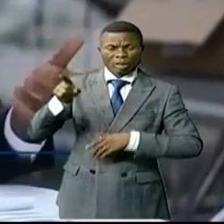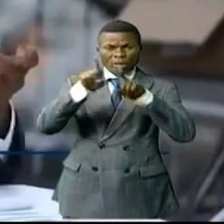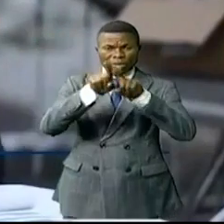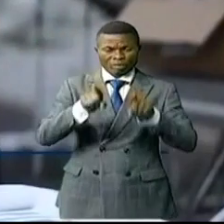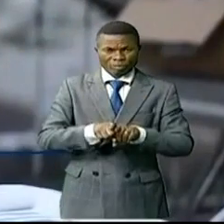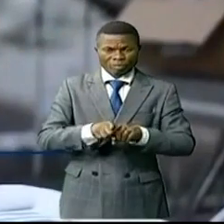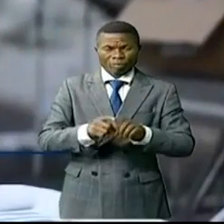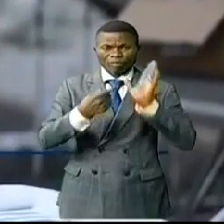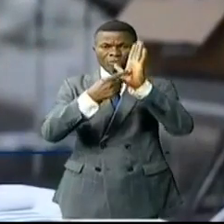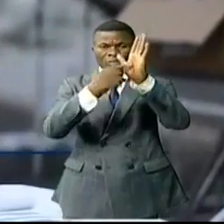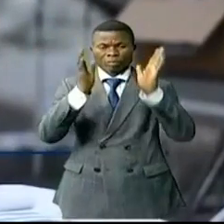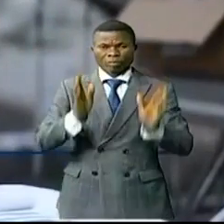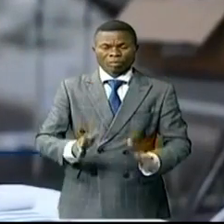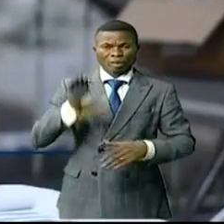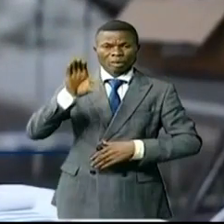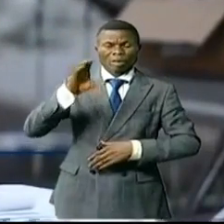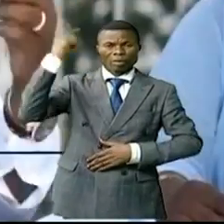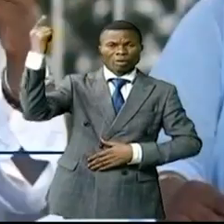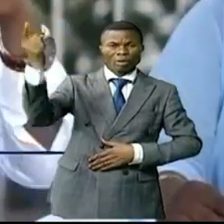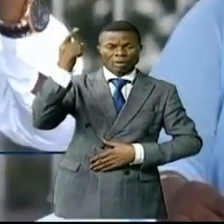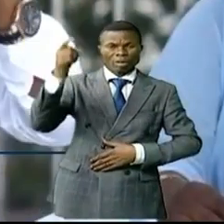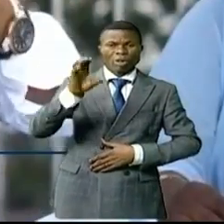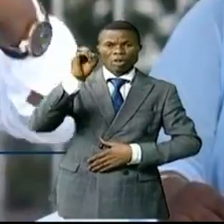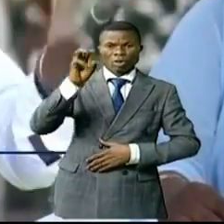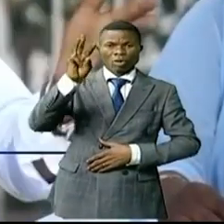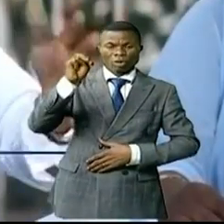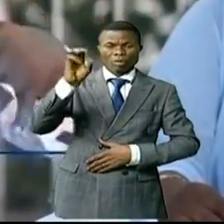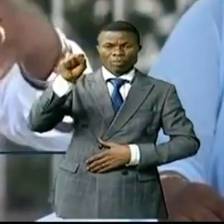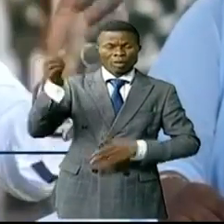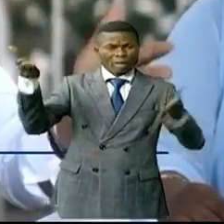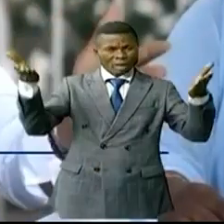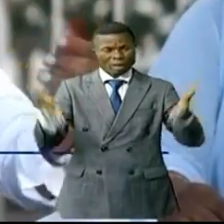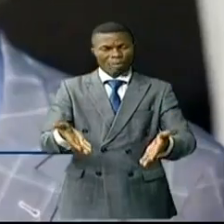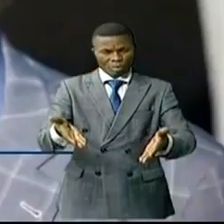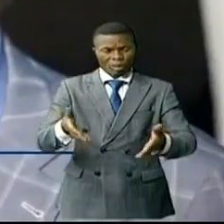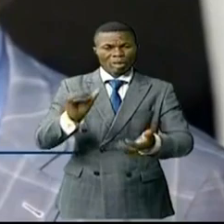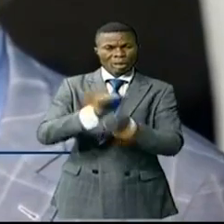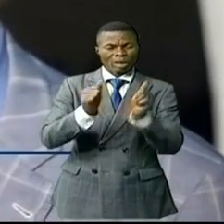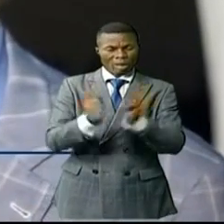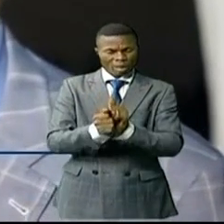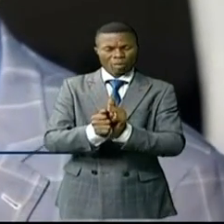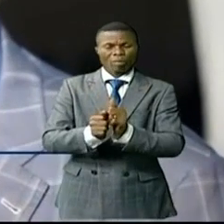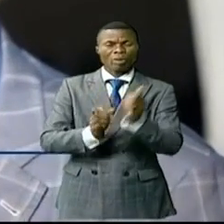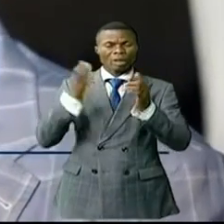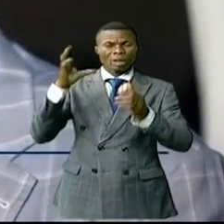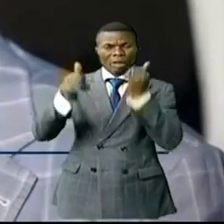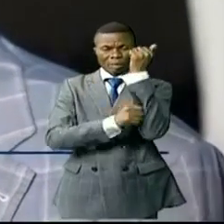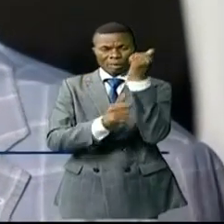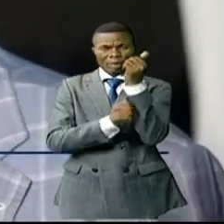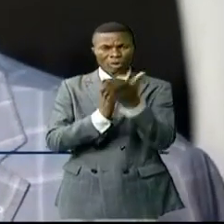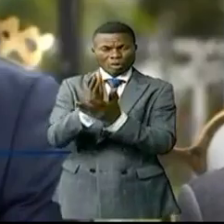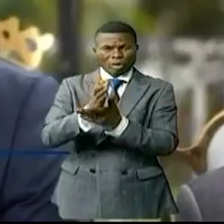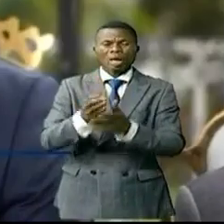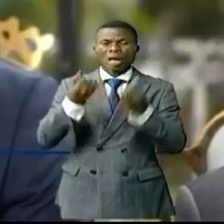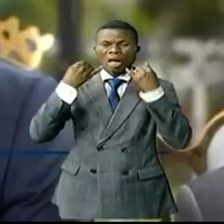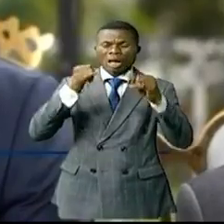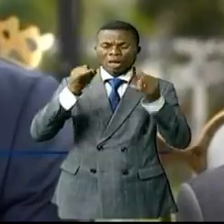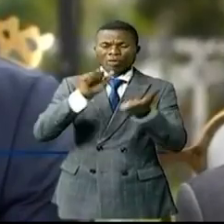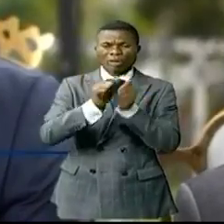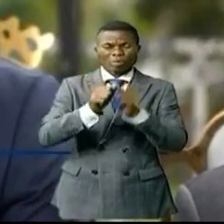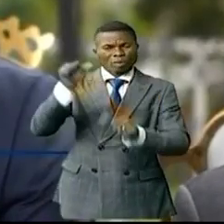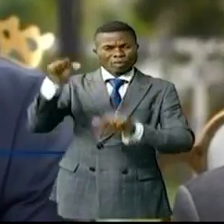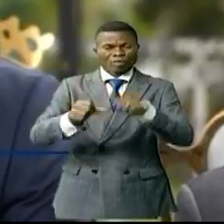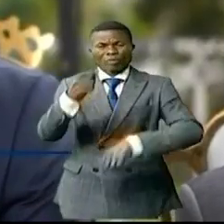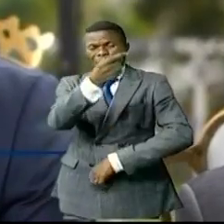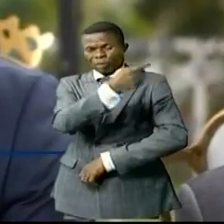le représentant de la Banque mondiale et l'OMS, ont répondu à toutes les préoccupations des hommes de droit, notamment sur l'infodémie autour du vaccin.